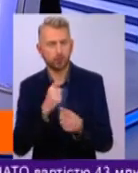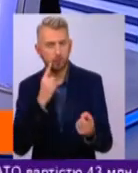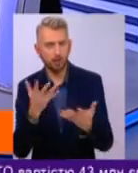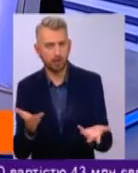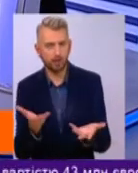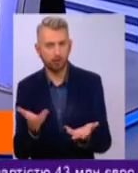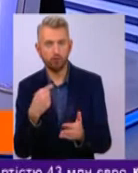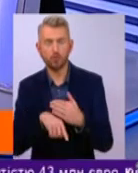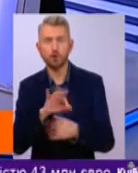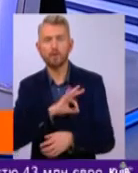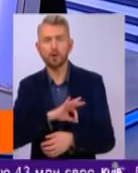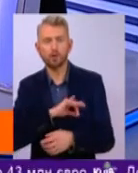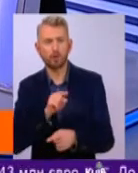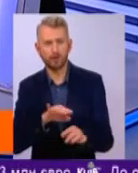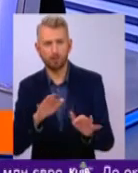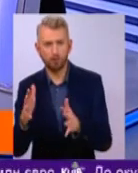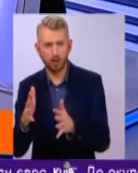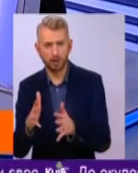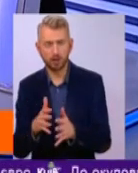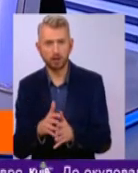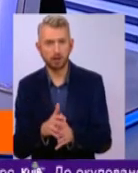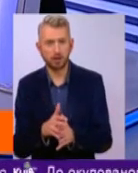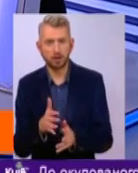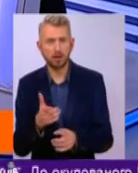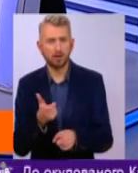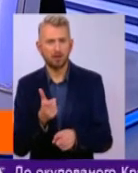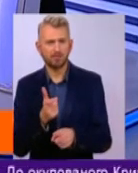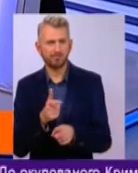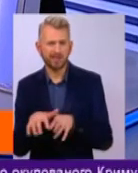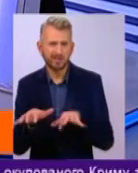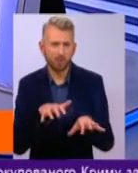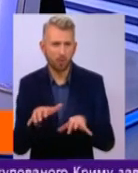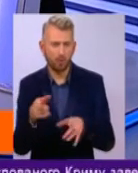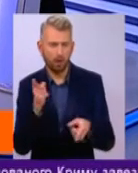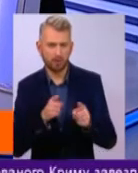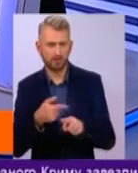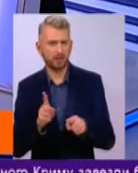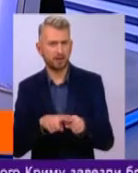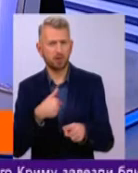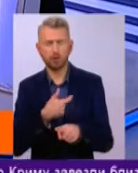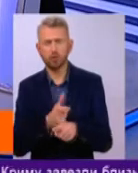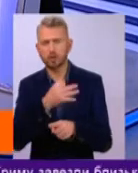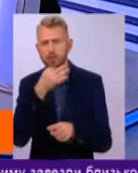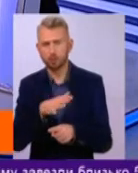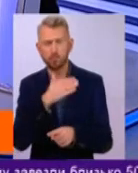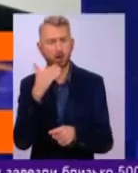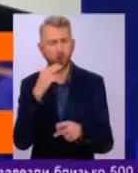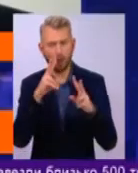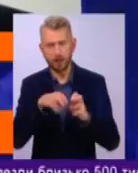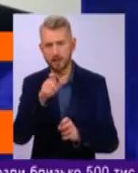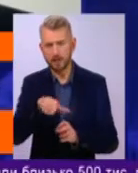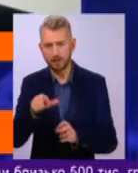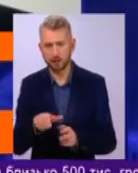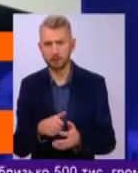що використовуючи ці моменти демонстративно під якусь конкретну ціль. І оце мені дуже не подобається в наших багатьох аналітиків.